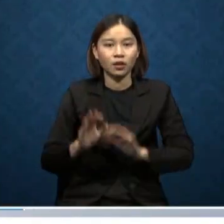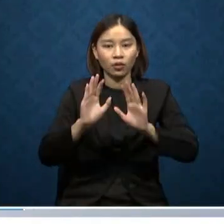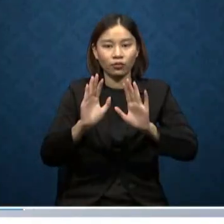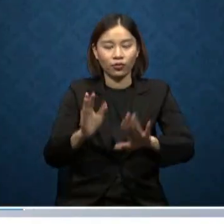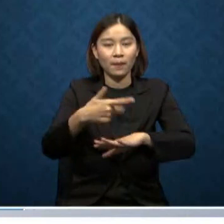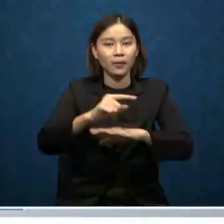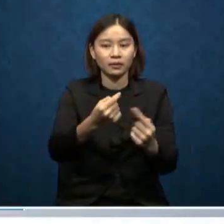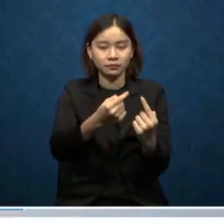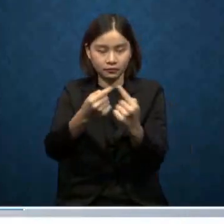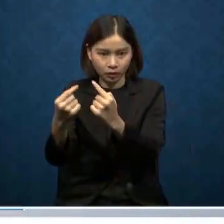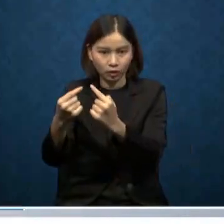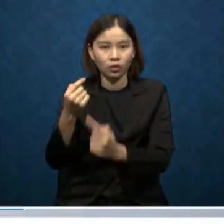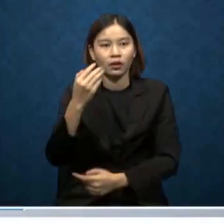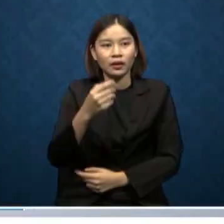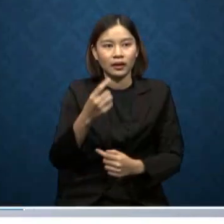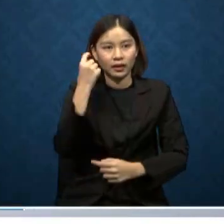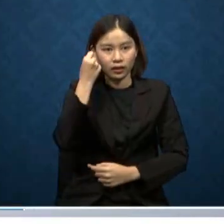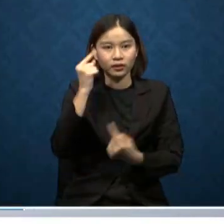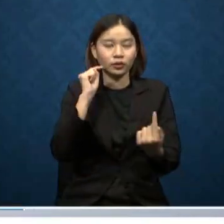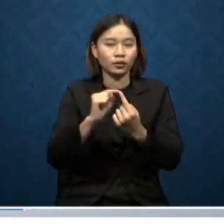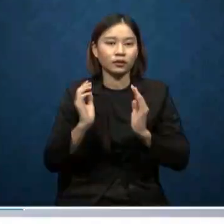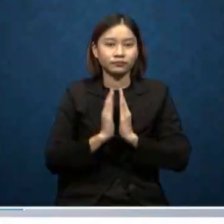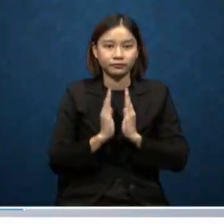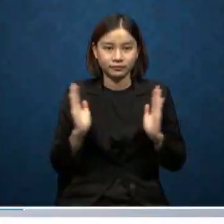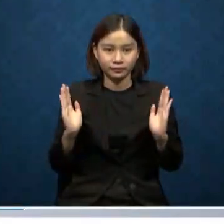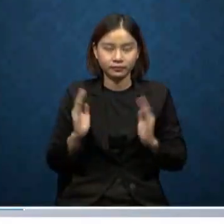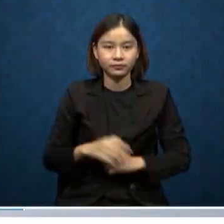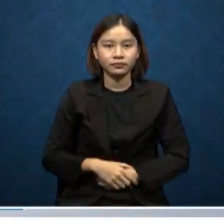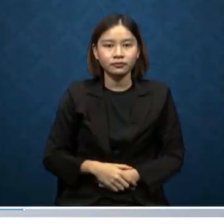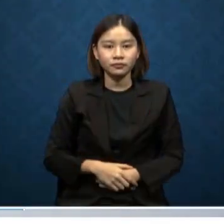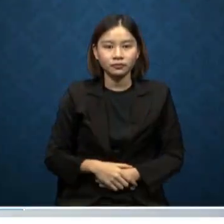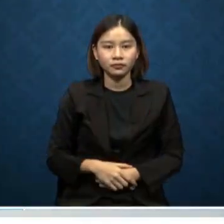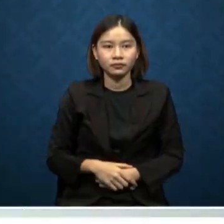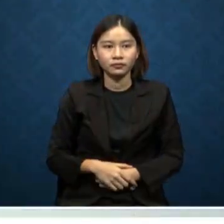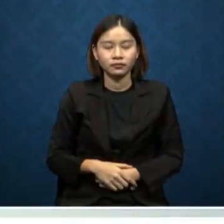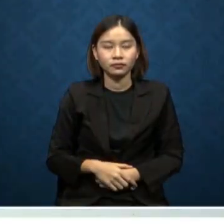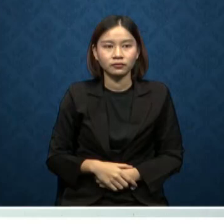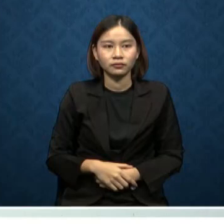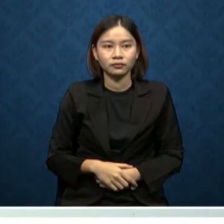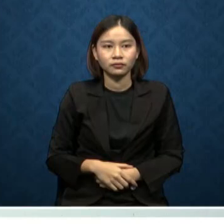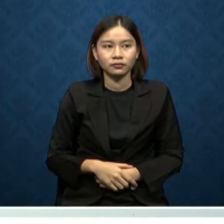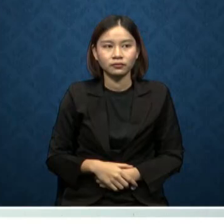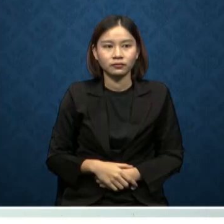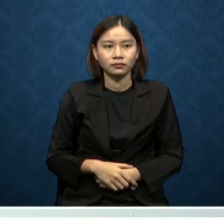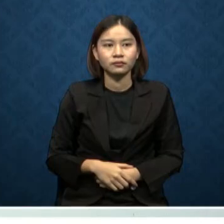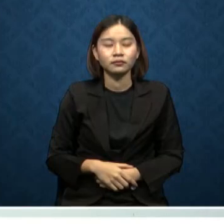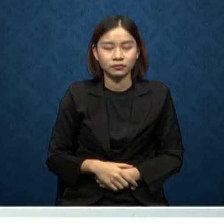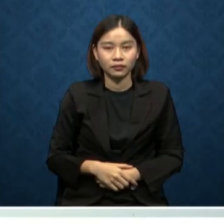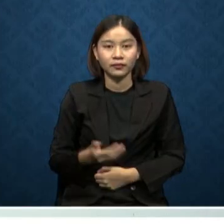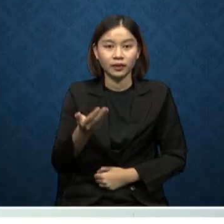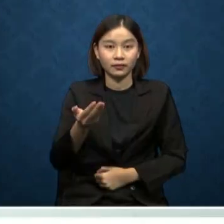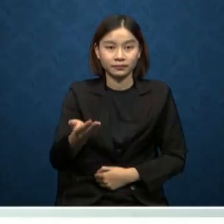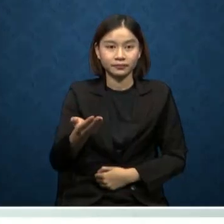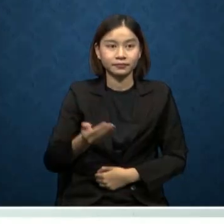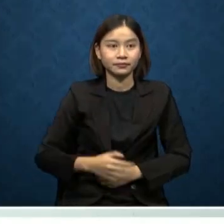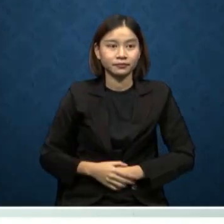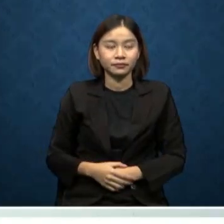านเพื่อให้เกิดคามเข้ใจตรงกันขอพระบiving ครัท่านผู้เอกเริร